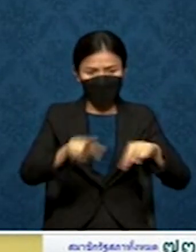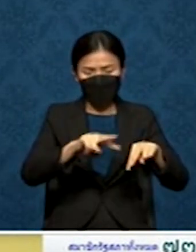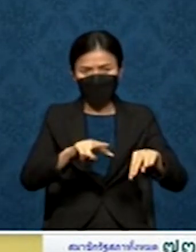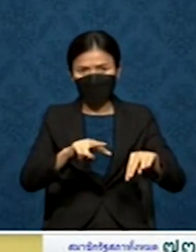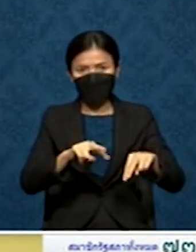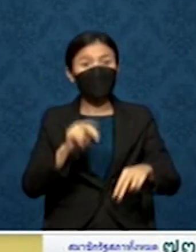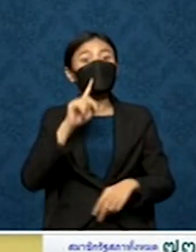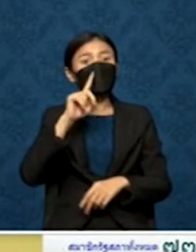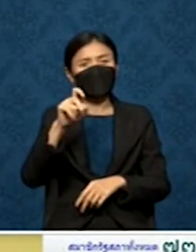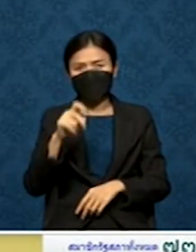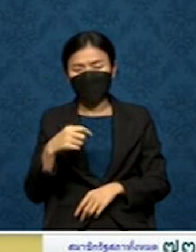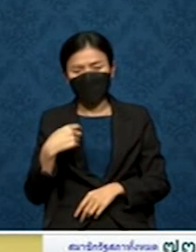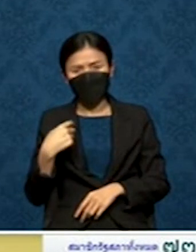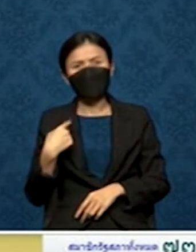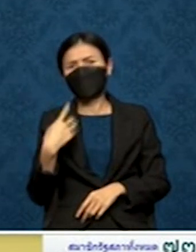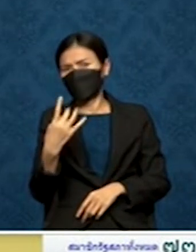ะไรหรือเปล่า